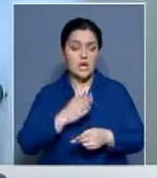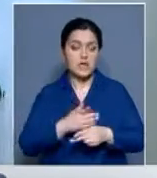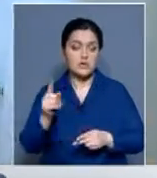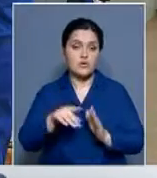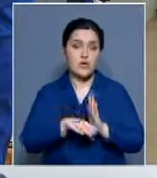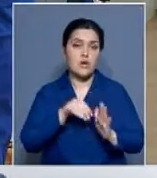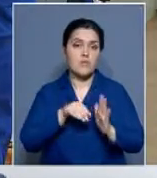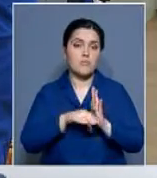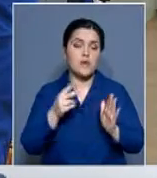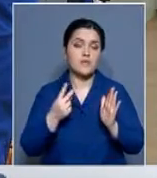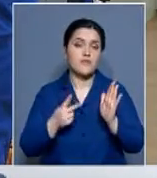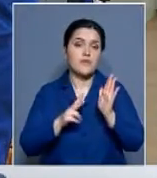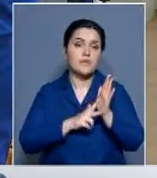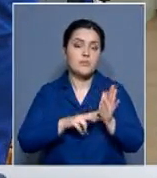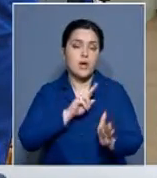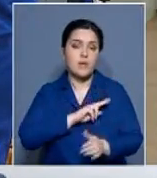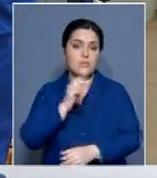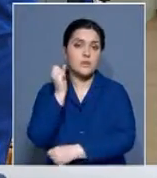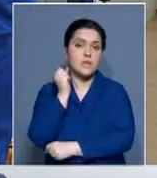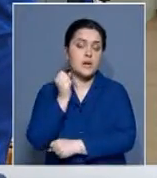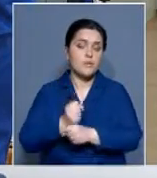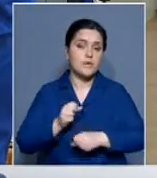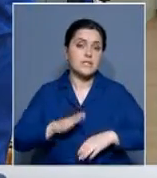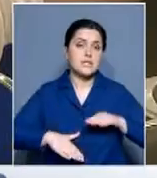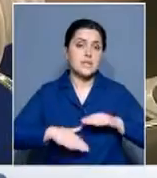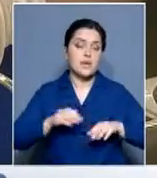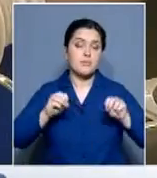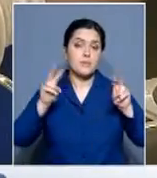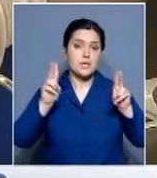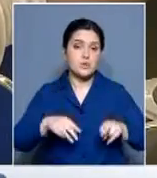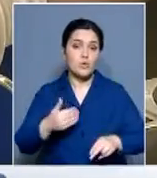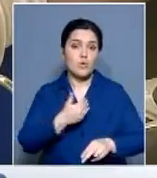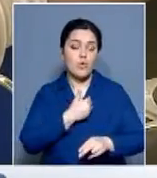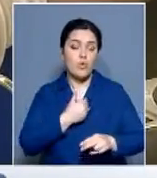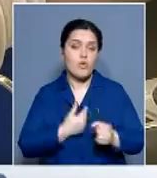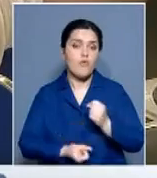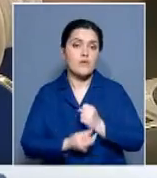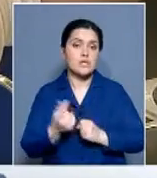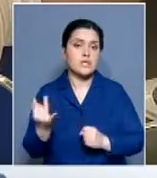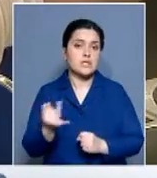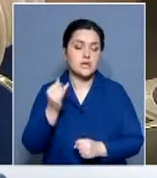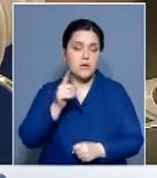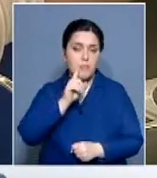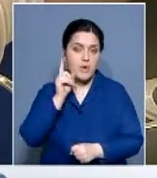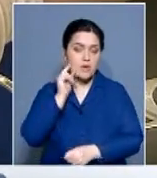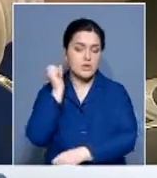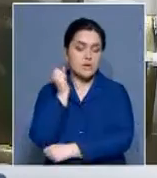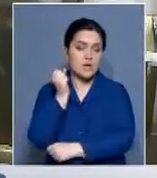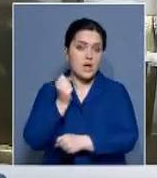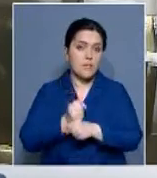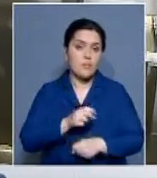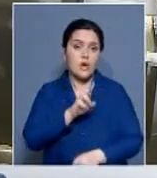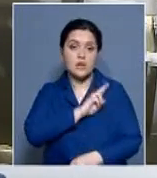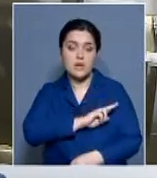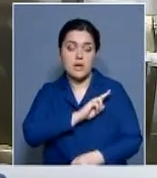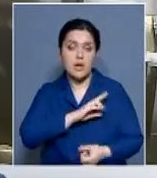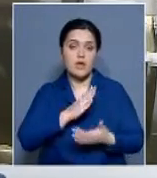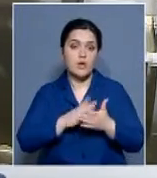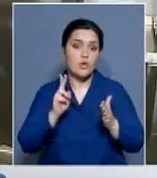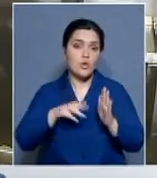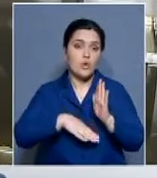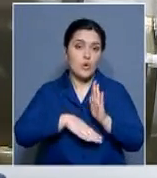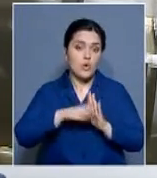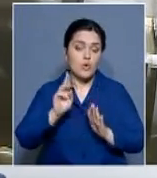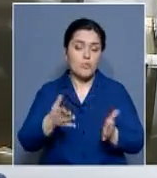по 27 рабочим специальностям. Цель мероприятия – вызвать интерес у молодежи к рабочим профессиям. Лучшие в своем деле студенты